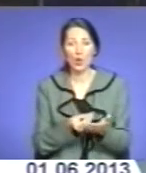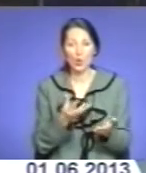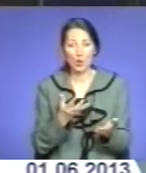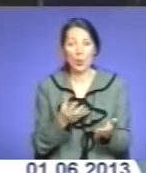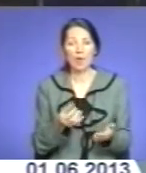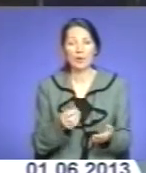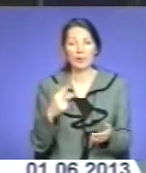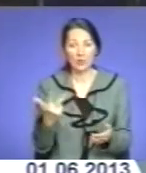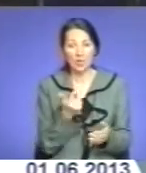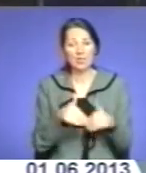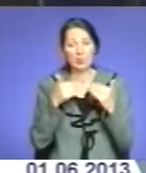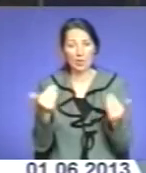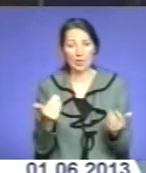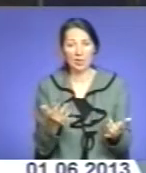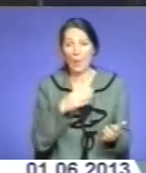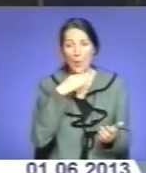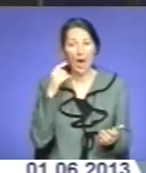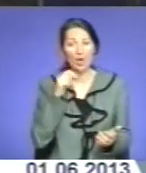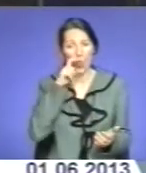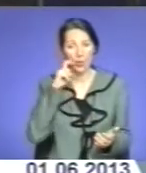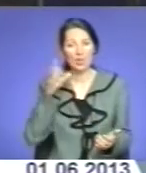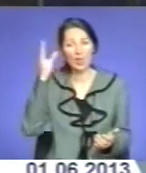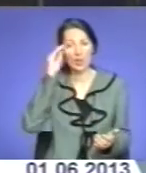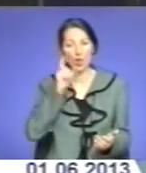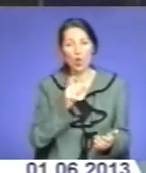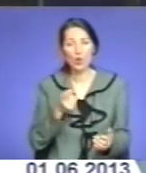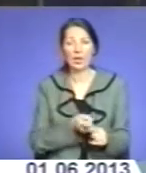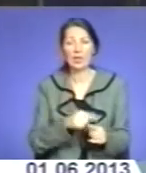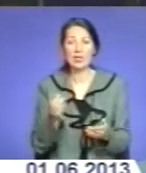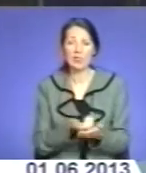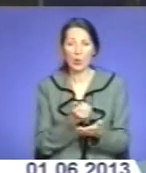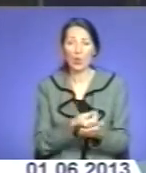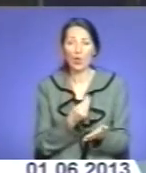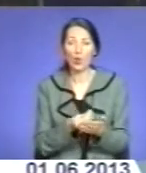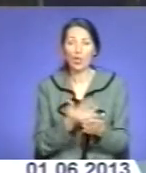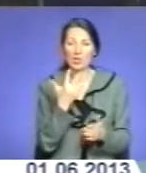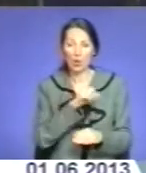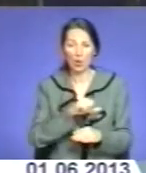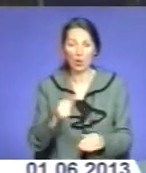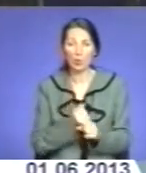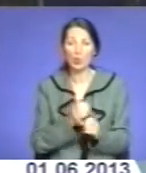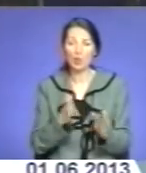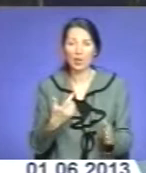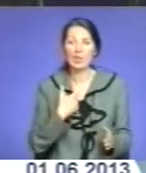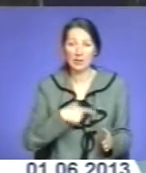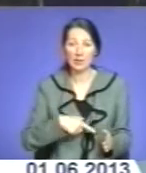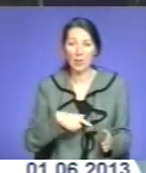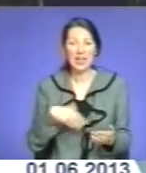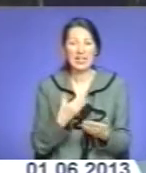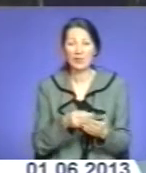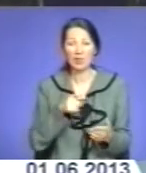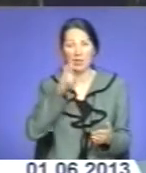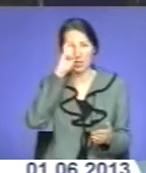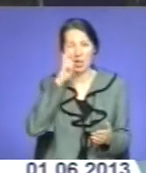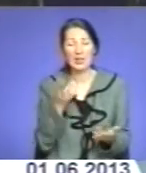втричі. Проте чимало українців вважають, що люди, які заробляють кошти за кордоном, працюють лише на себе і своїй державі, де не